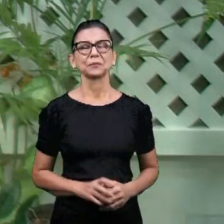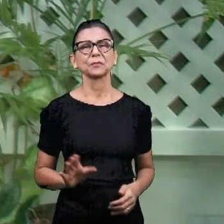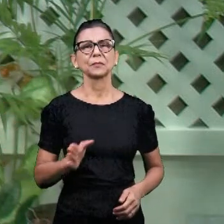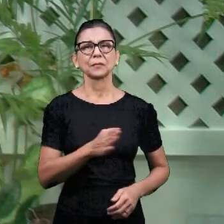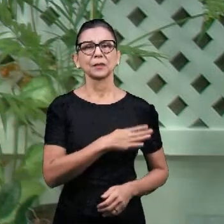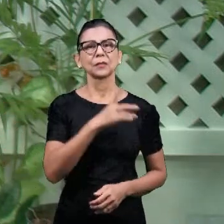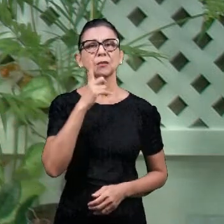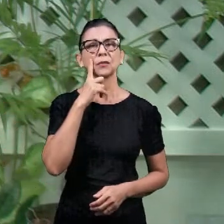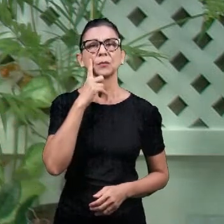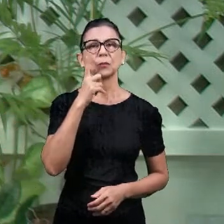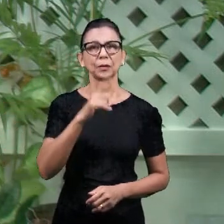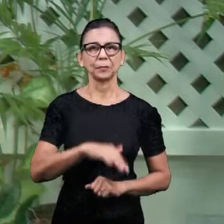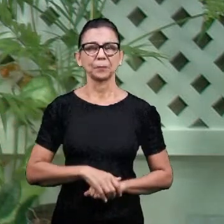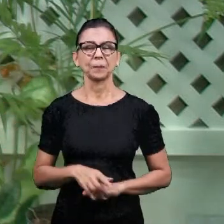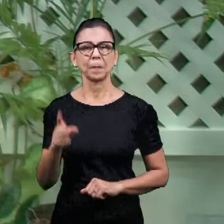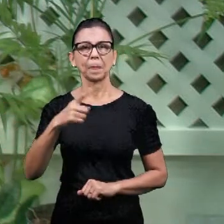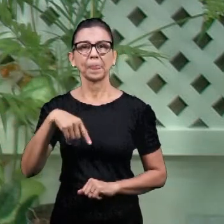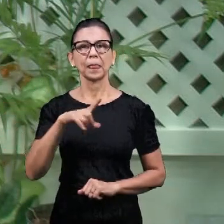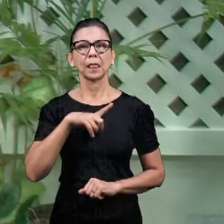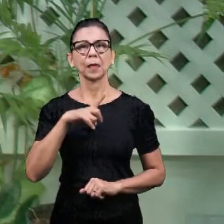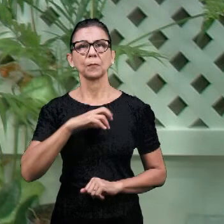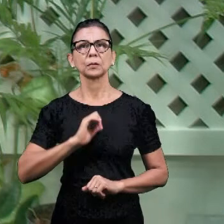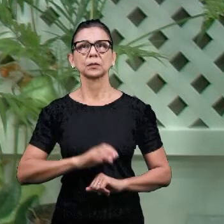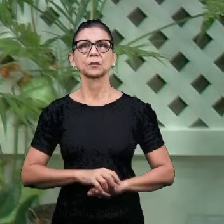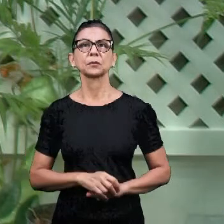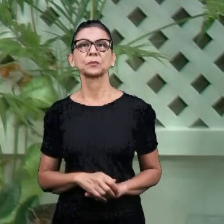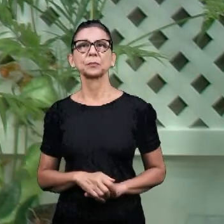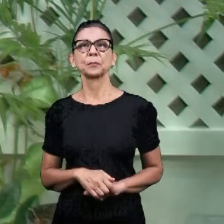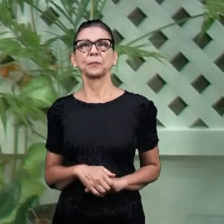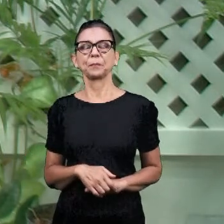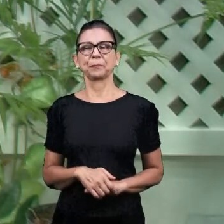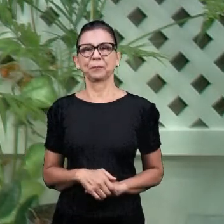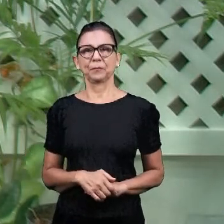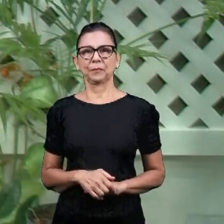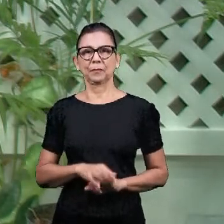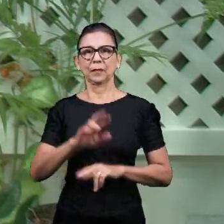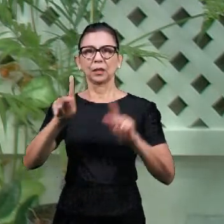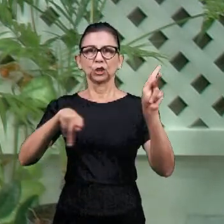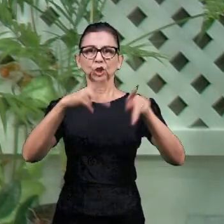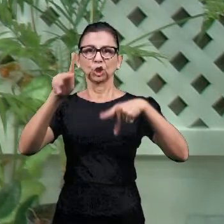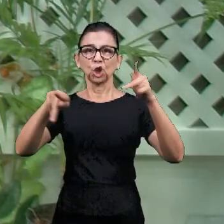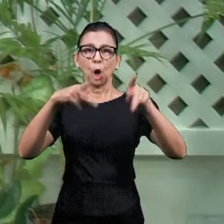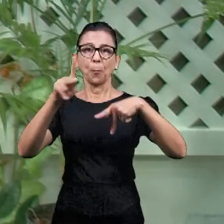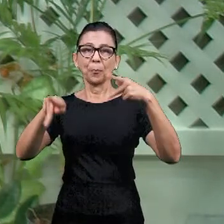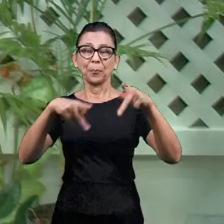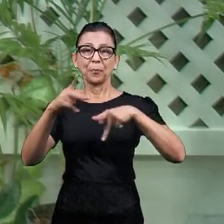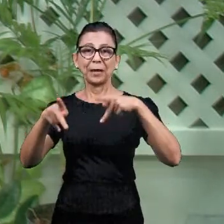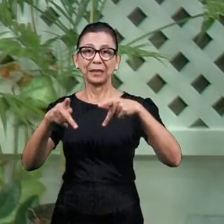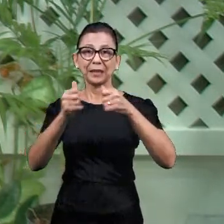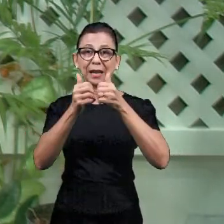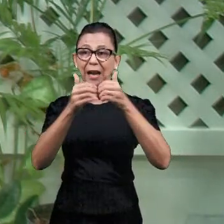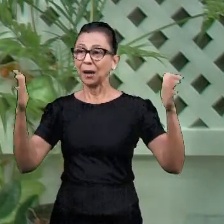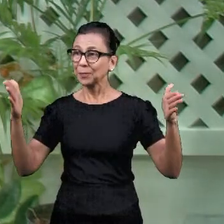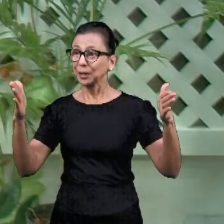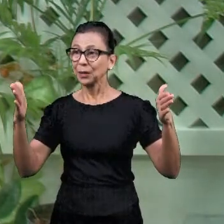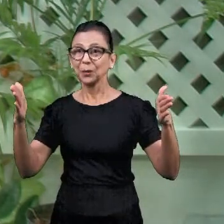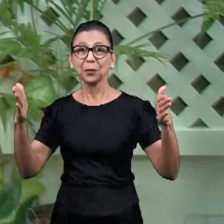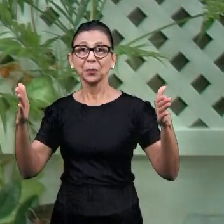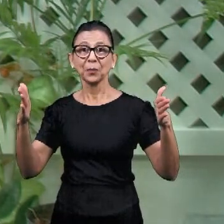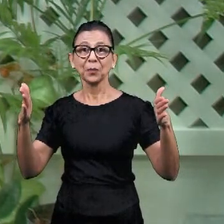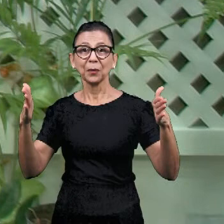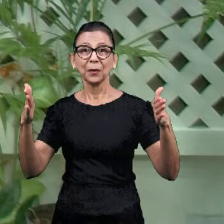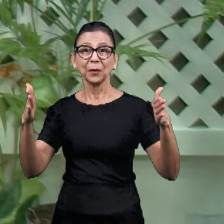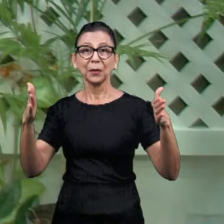voir, nous avons un problème. Le citoyen a le centre commercial est ouvert, il est